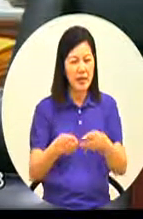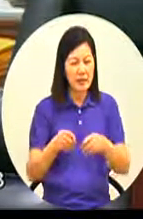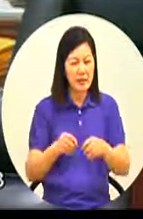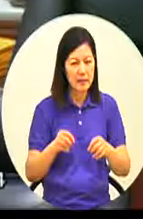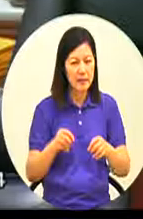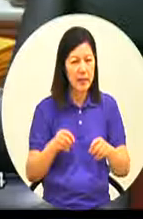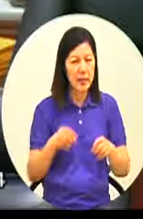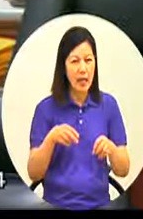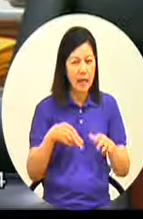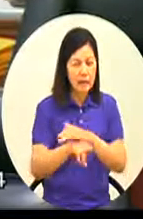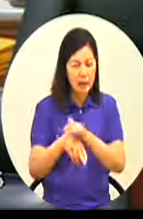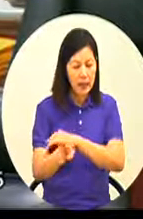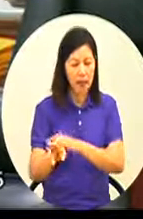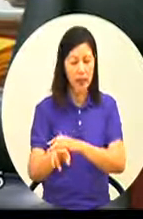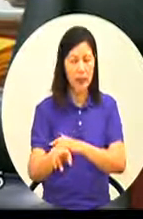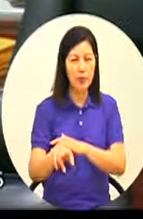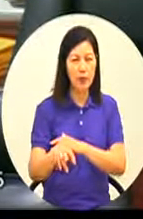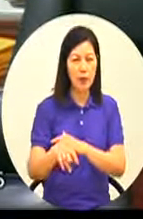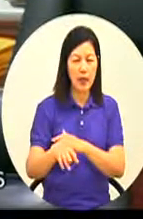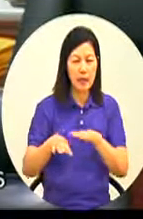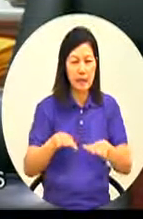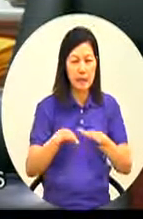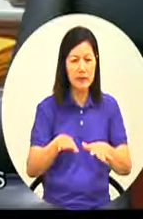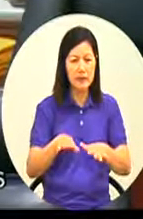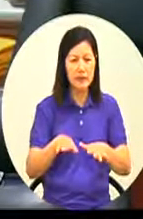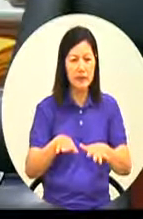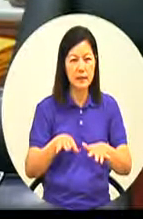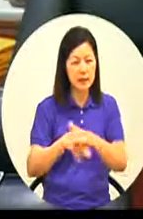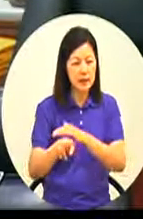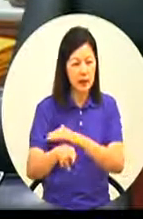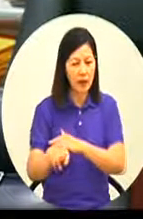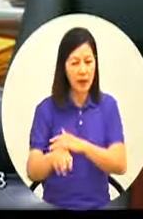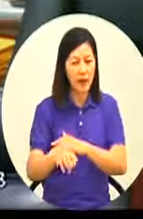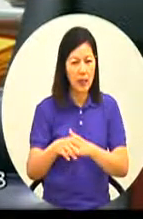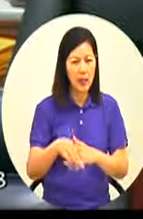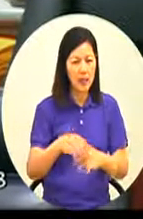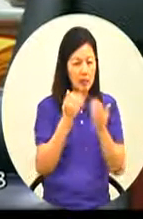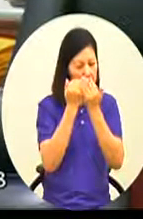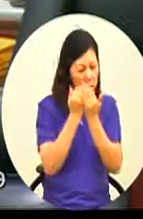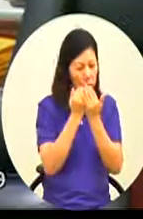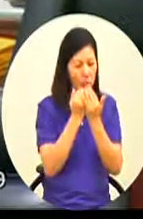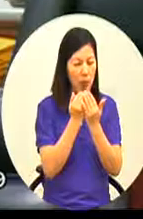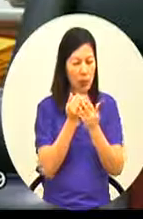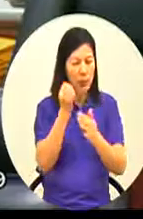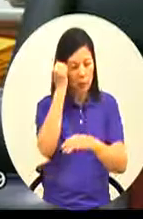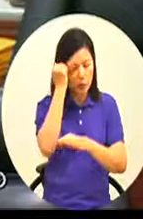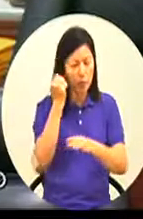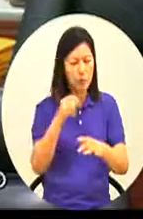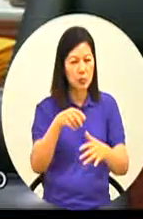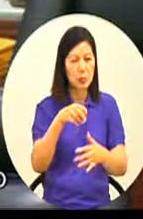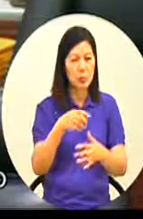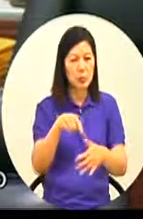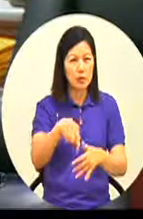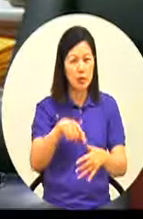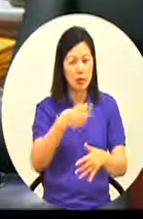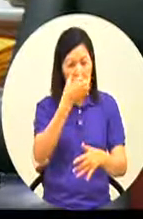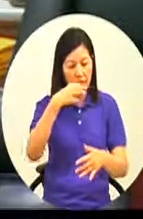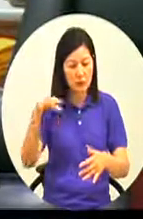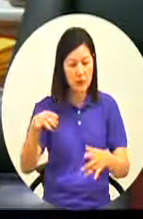果来袭的话，有当下这边的避难所10-20处，无法都容纳我们凤山人口这么